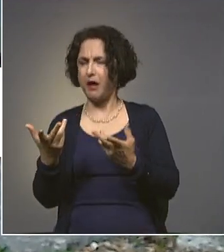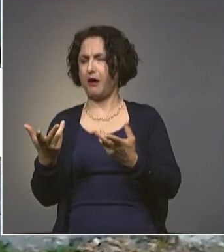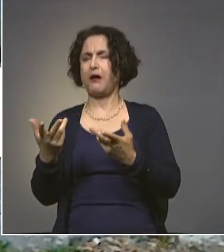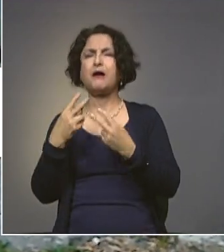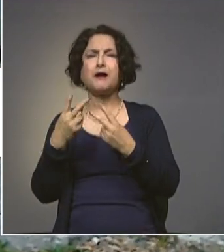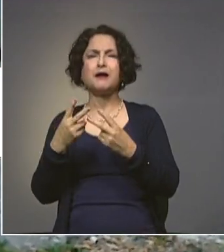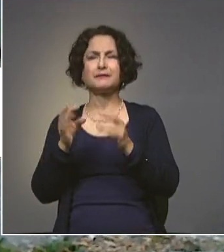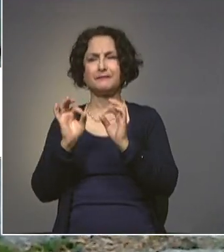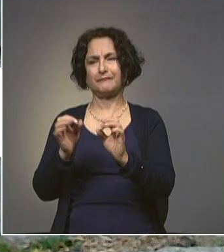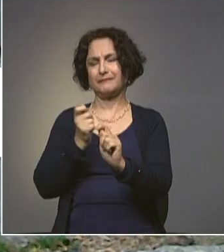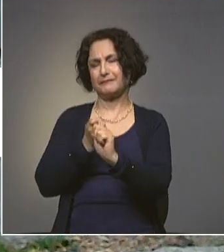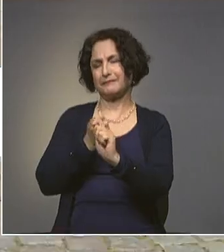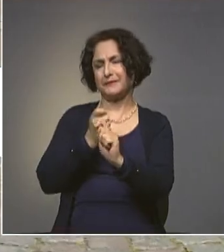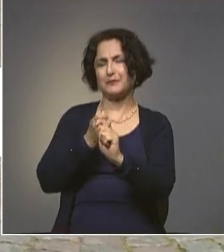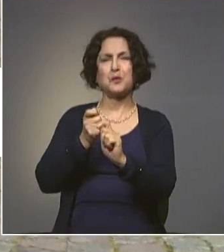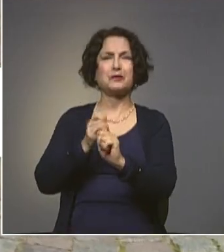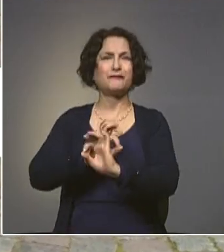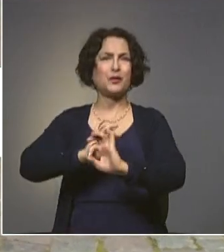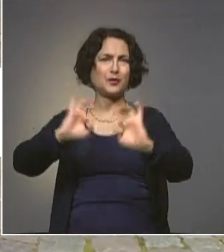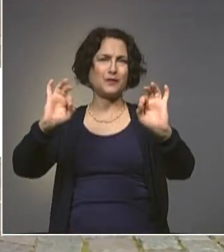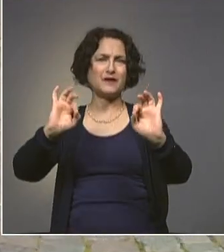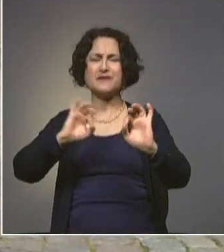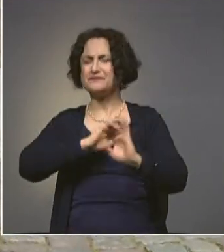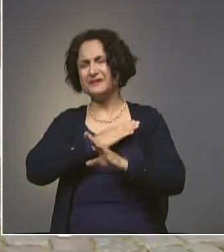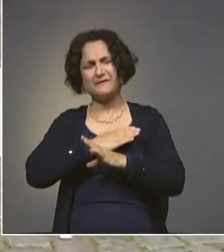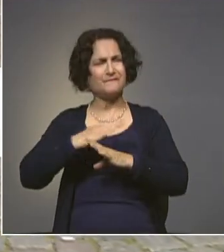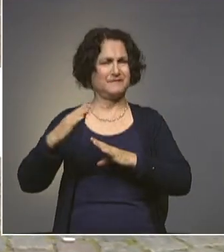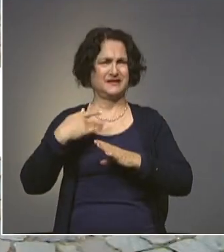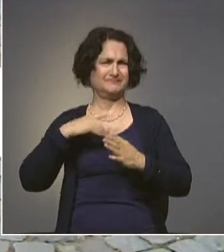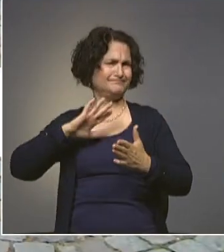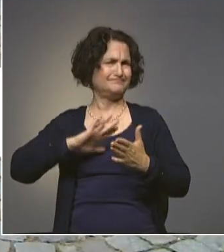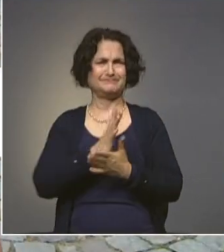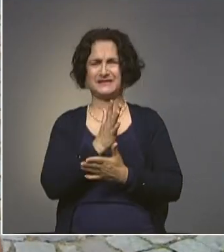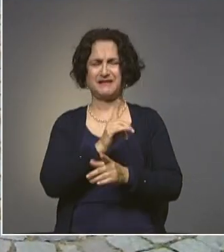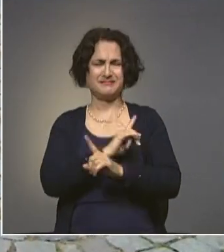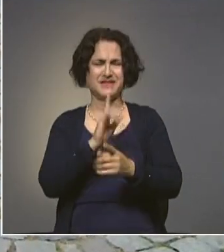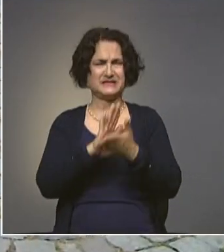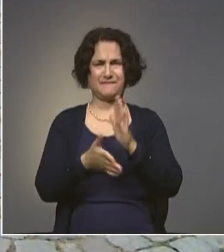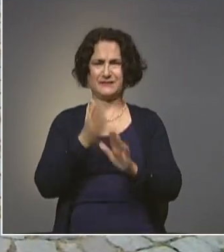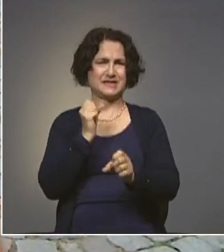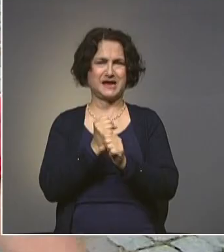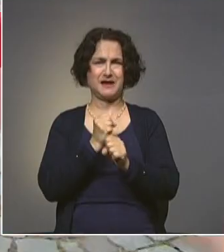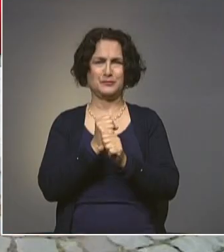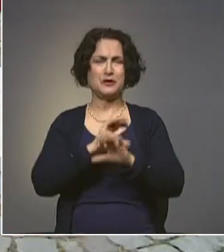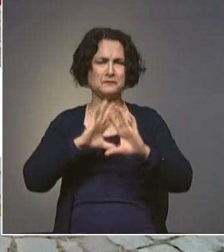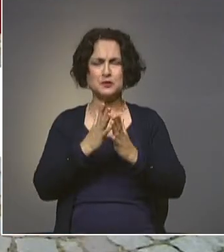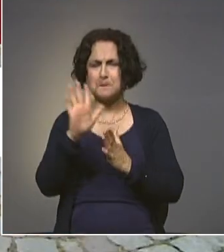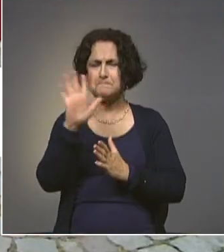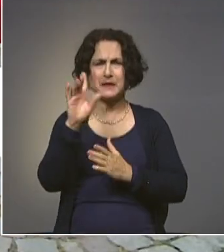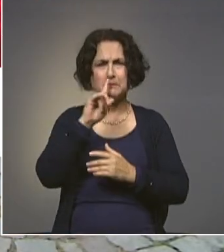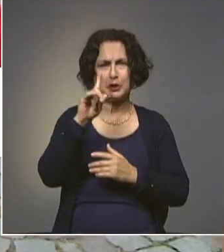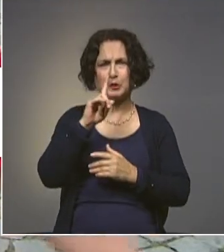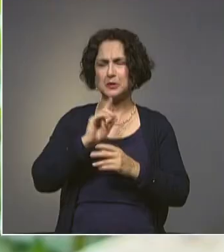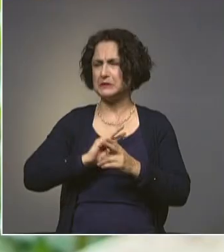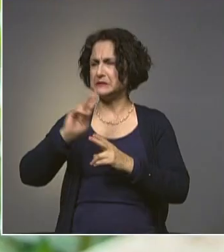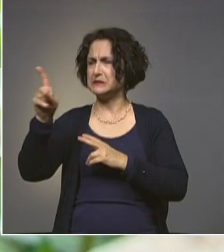тя вече си е намерила майстора. Винаги съм мразил несвършената работа. Всичко се разви точно за 5 минути и стича до железарията